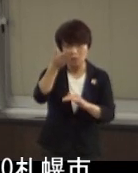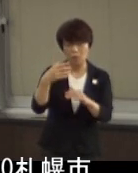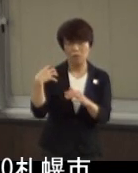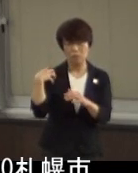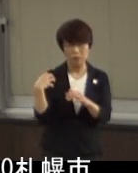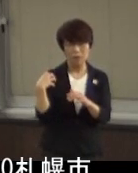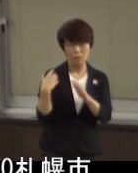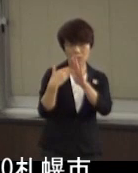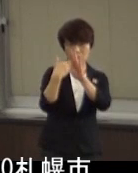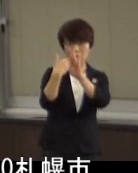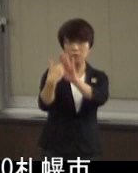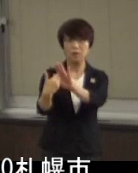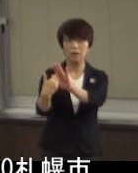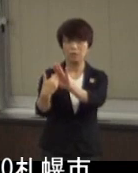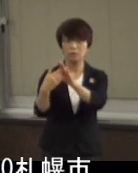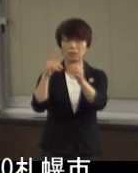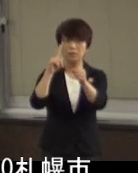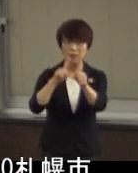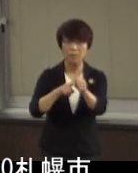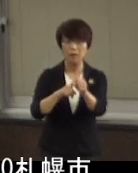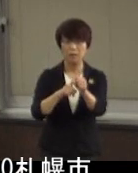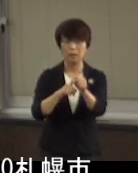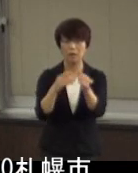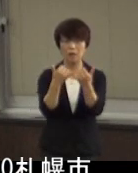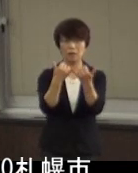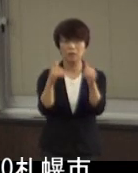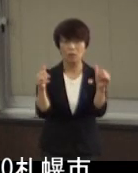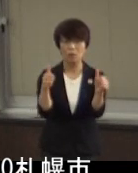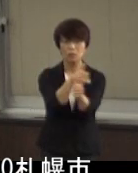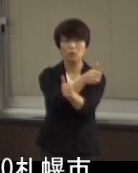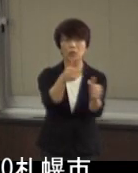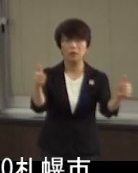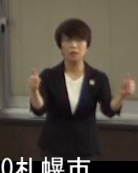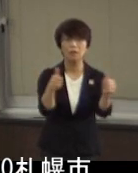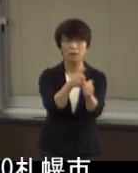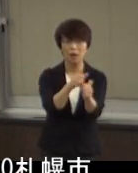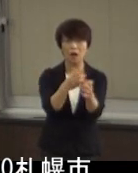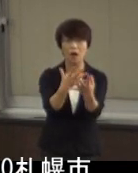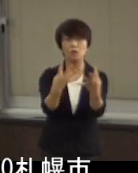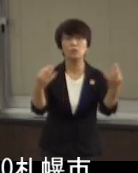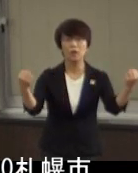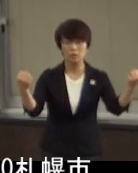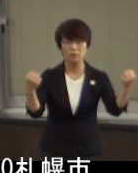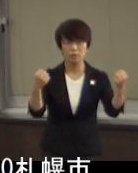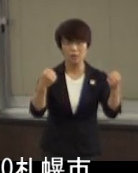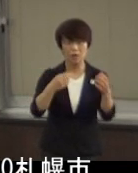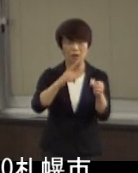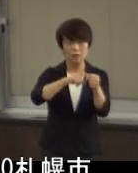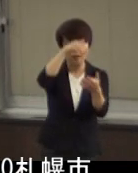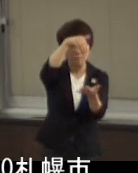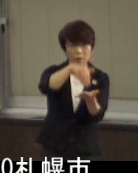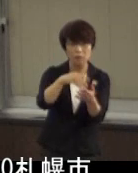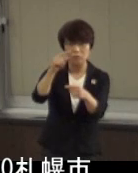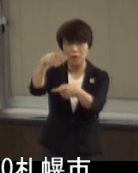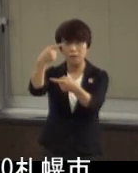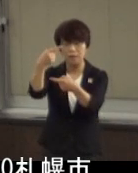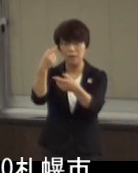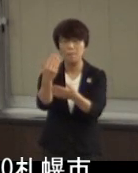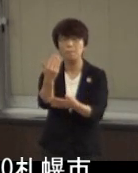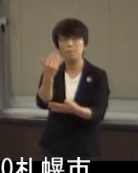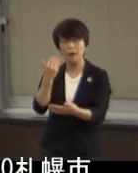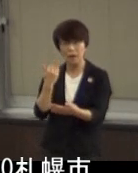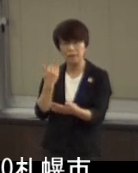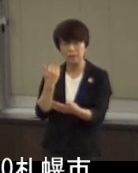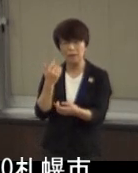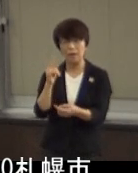にも、人の動きが増加をいたします年末年始、これを前に何